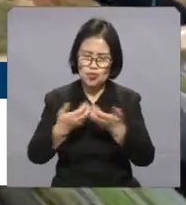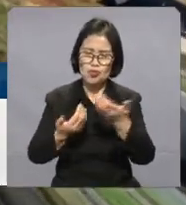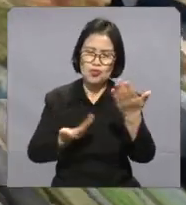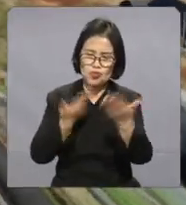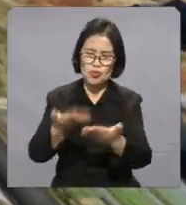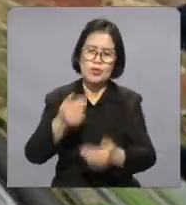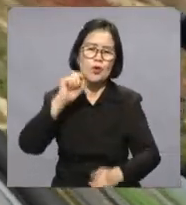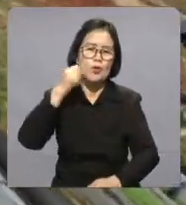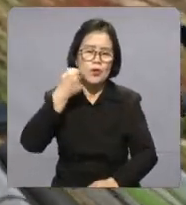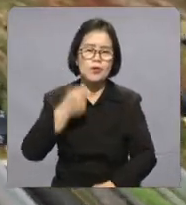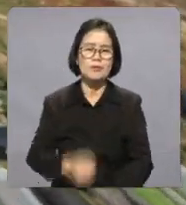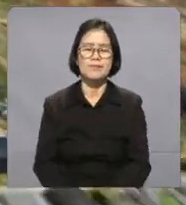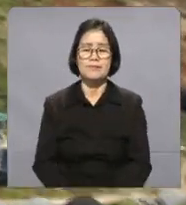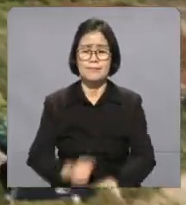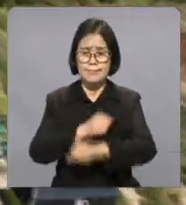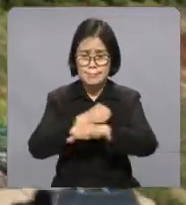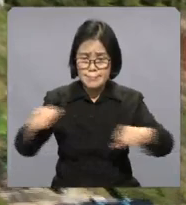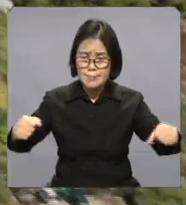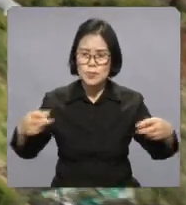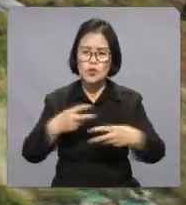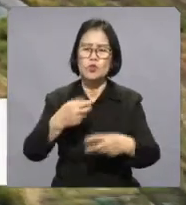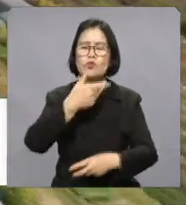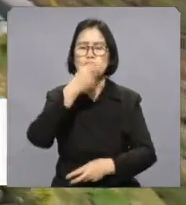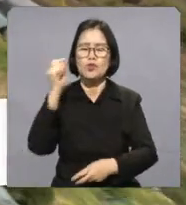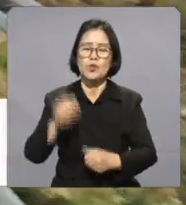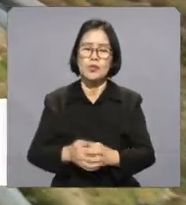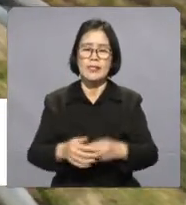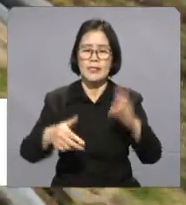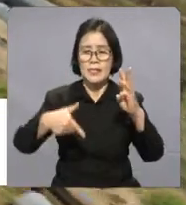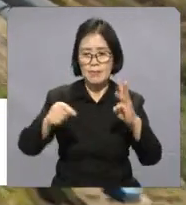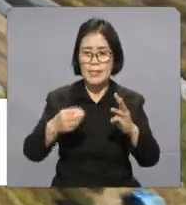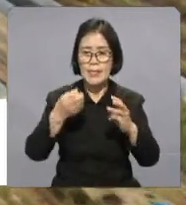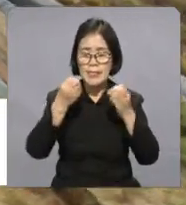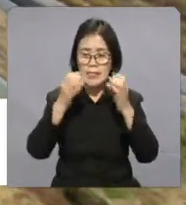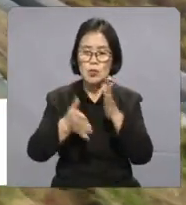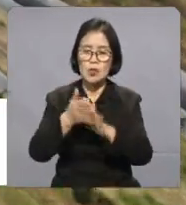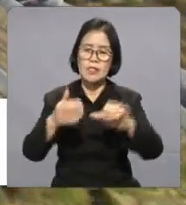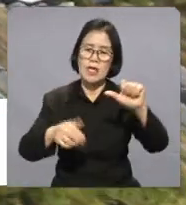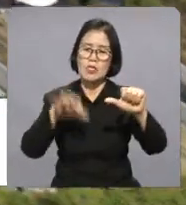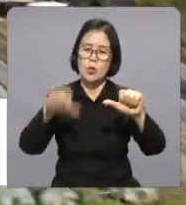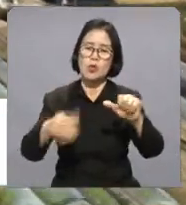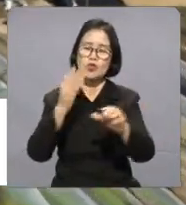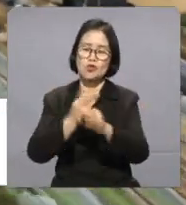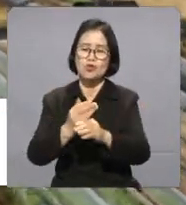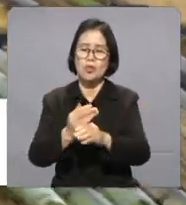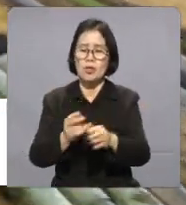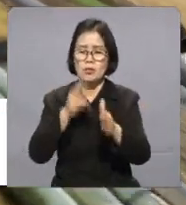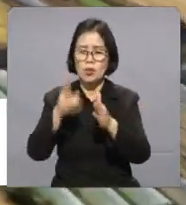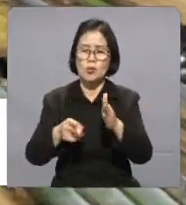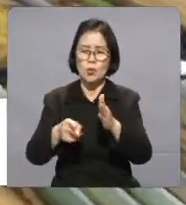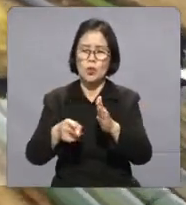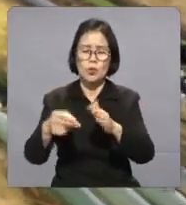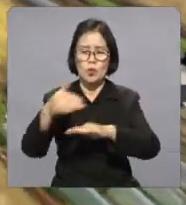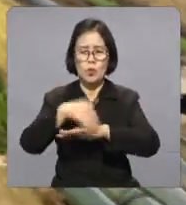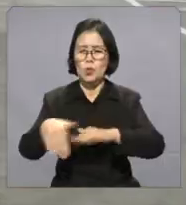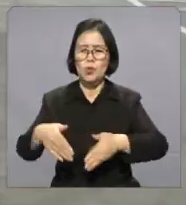어렵다. 광역교통망 역시 미비해 3기 신도시 5곳 가운데 유일하게 철도 건설 계획이 없는